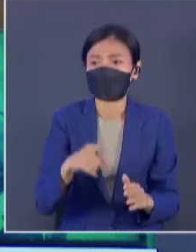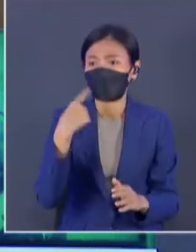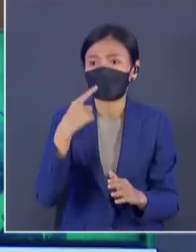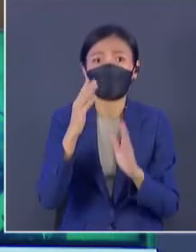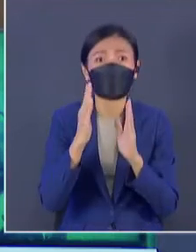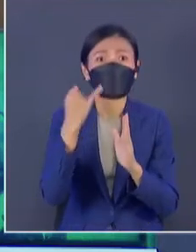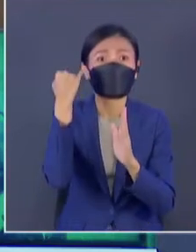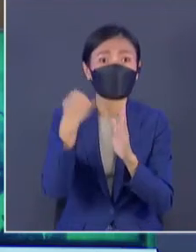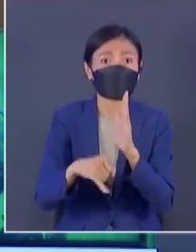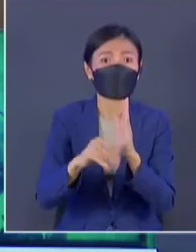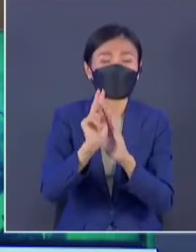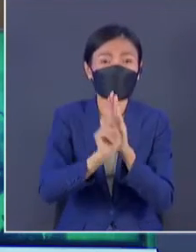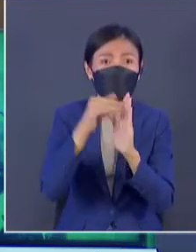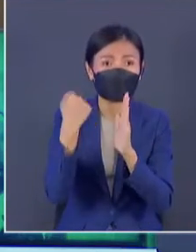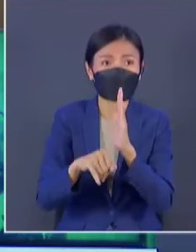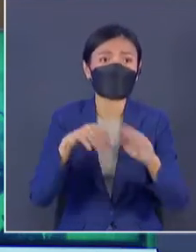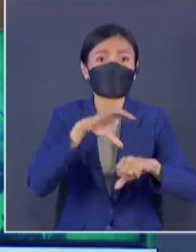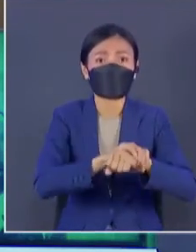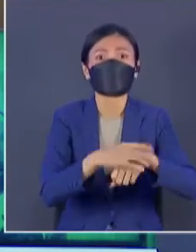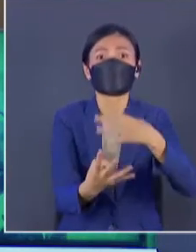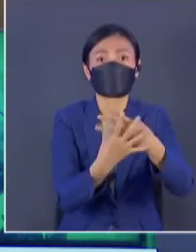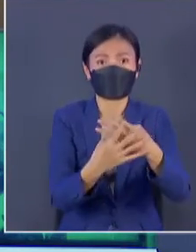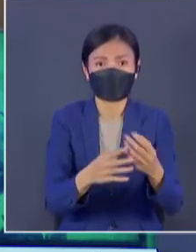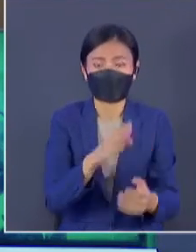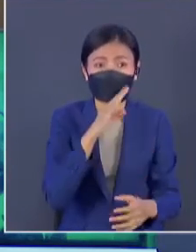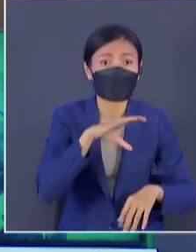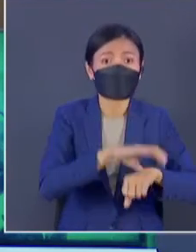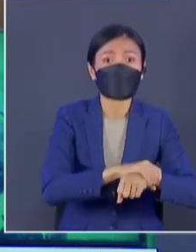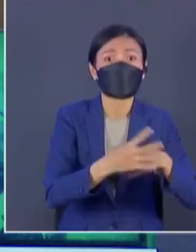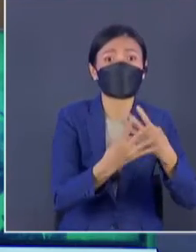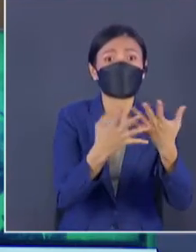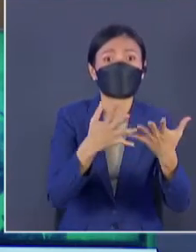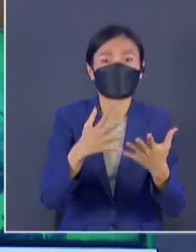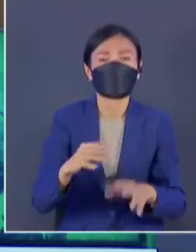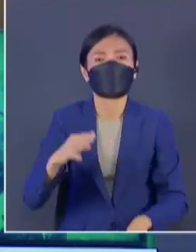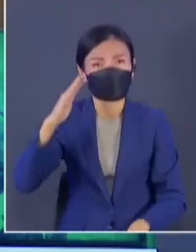ยังไงก็ต้องเข้าคุกถ้าไม่เอาเข้าคุกผมว่าผบ.ตร.น่าจะต้องจัดการอะไรบางอย่างแล้วล่ะ